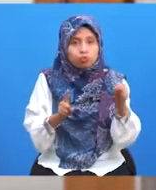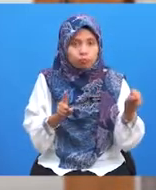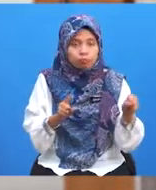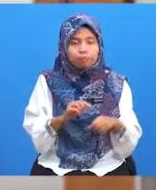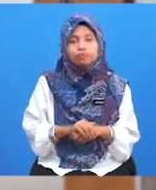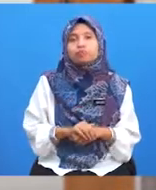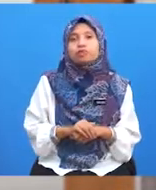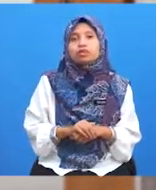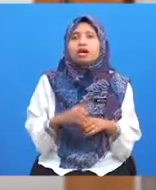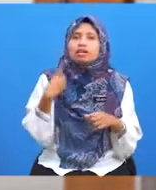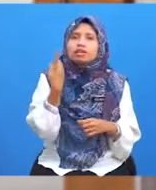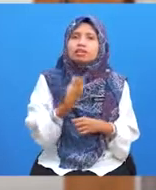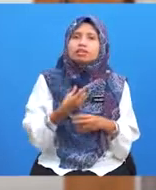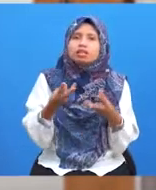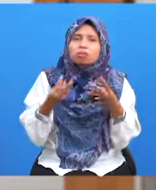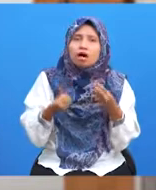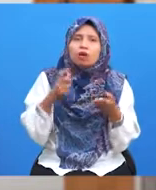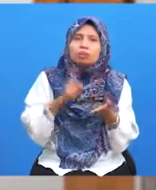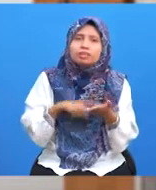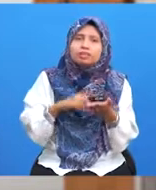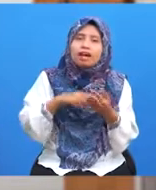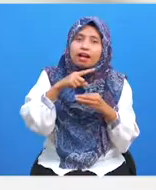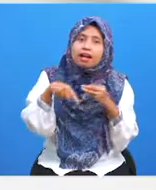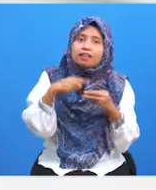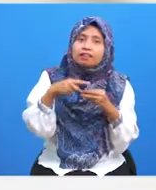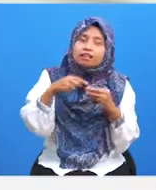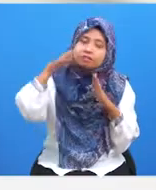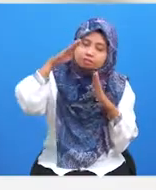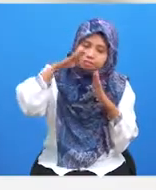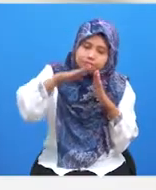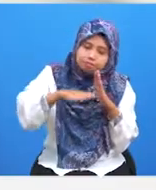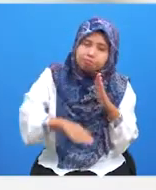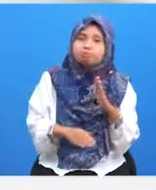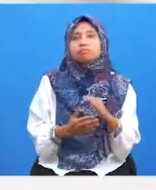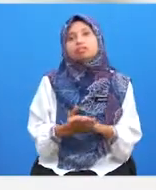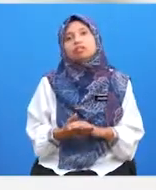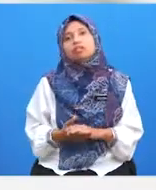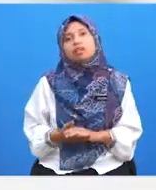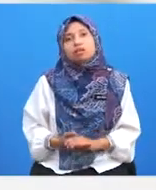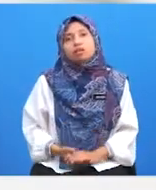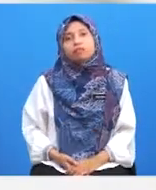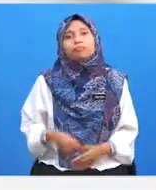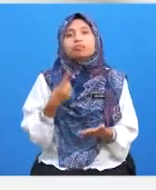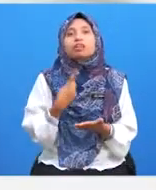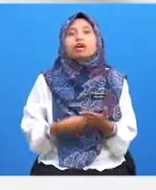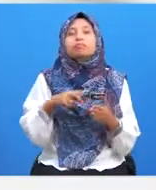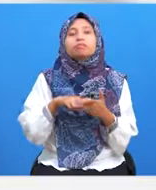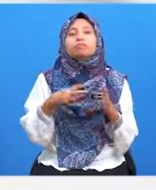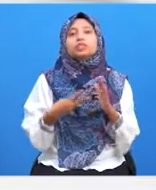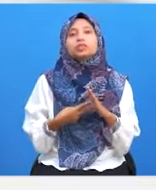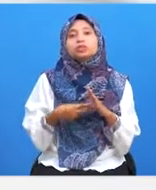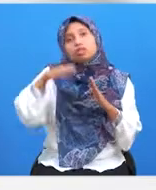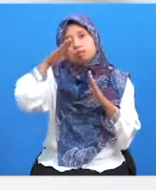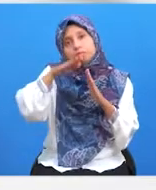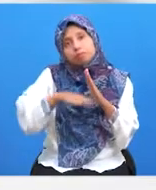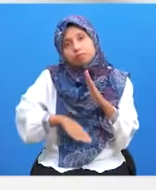mulai sekarang kita bincangkan tentang tren menurun pula apel maksud tren menurun